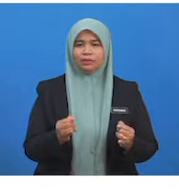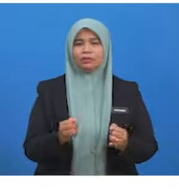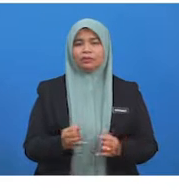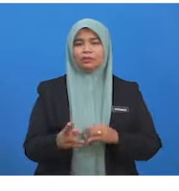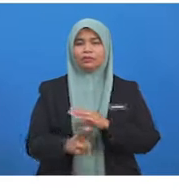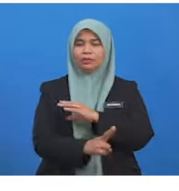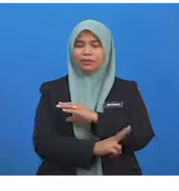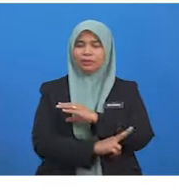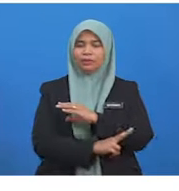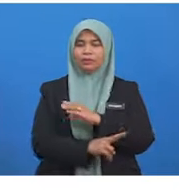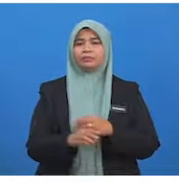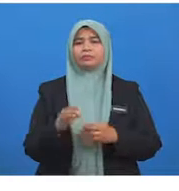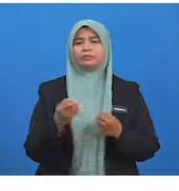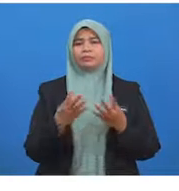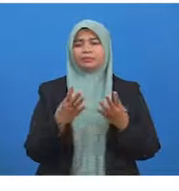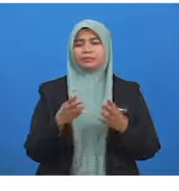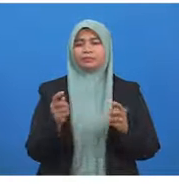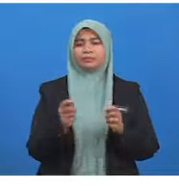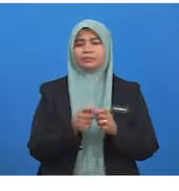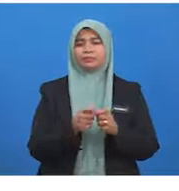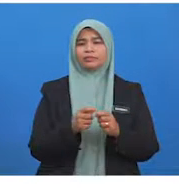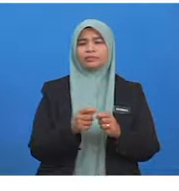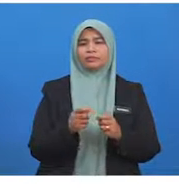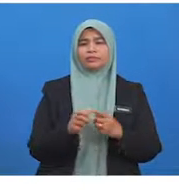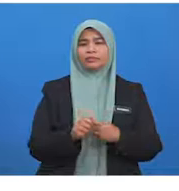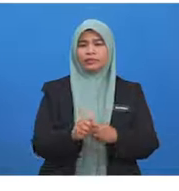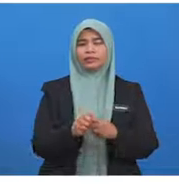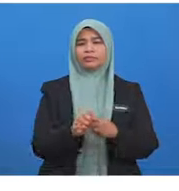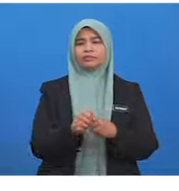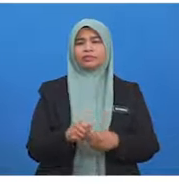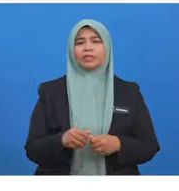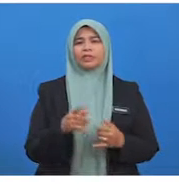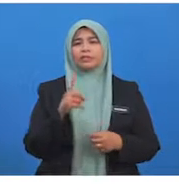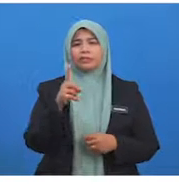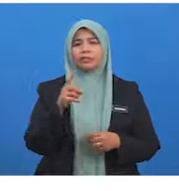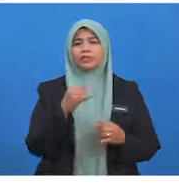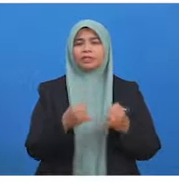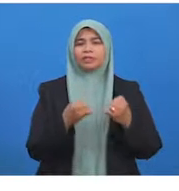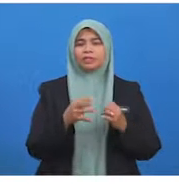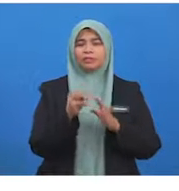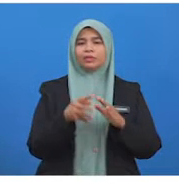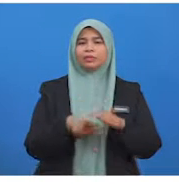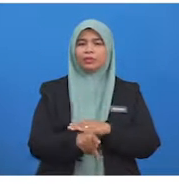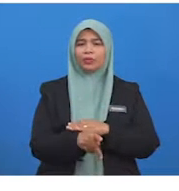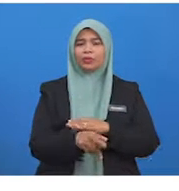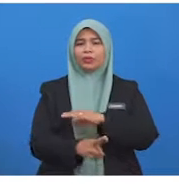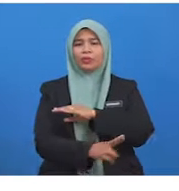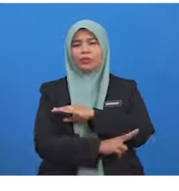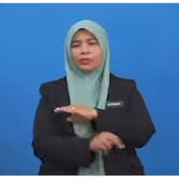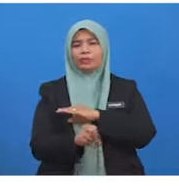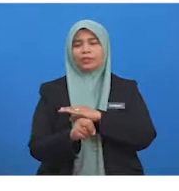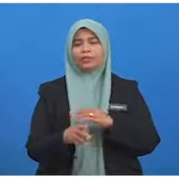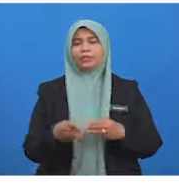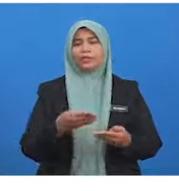jika membunuh, hukumannya mestilah dibalas bunuh. Kedua, membunuh dan